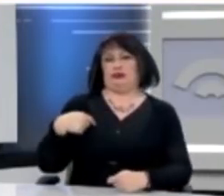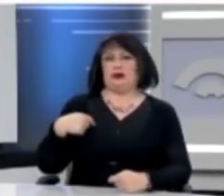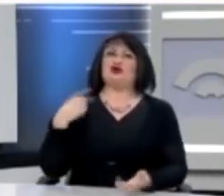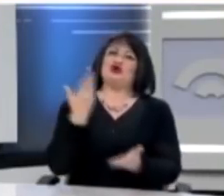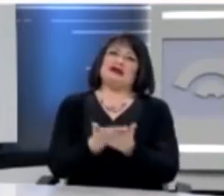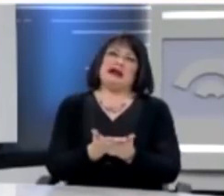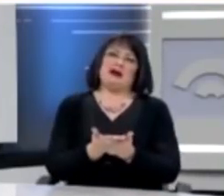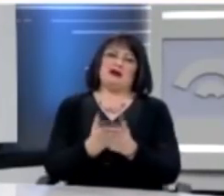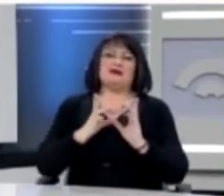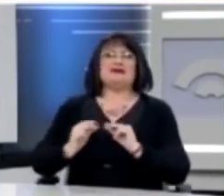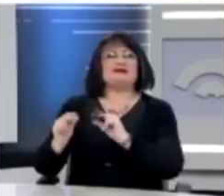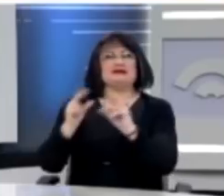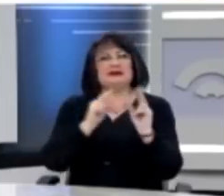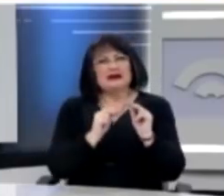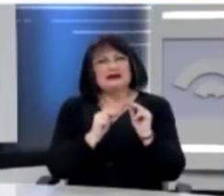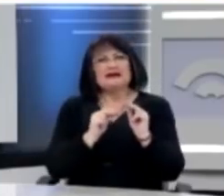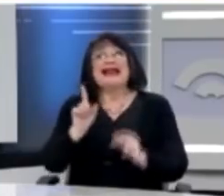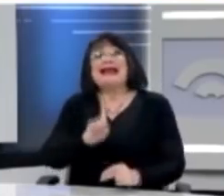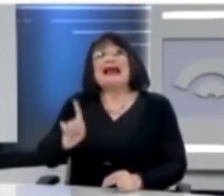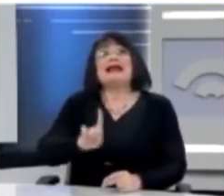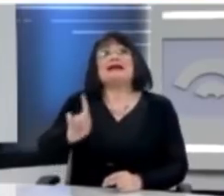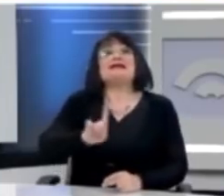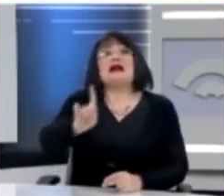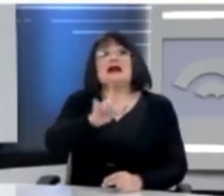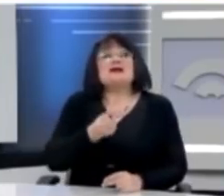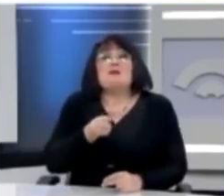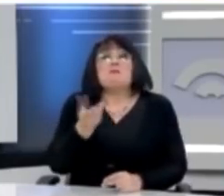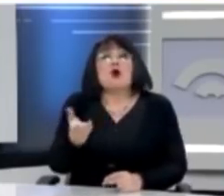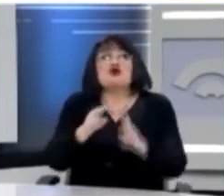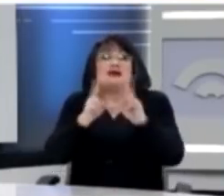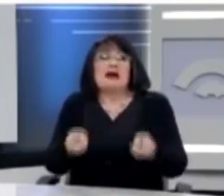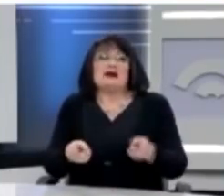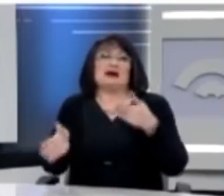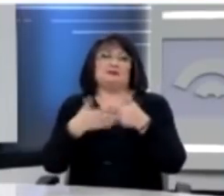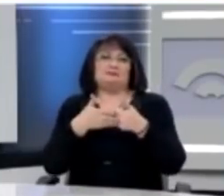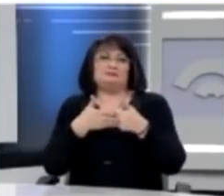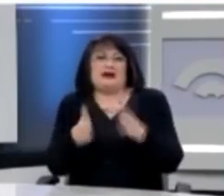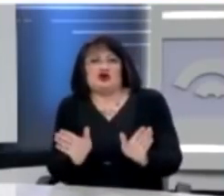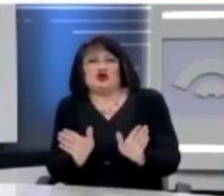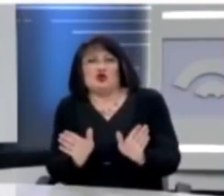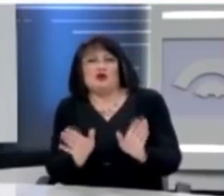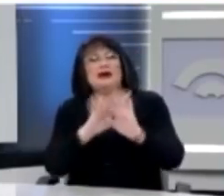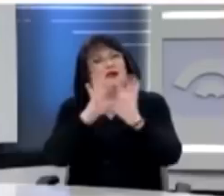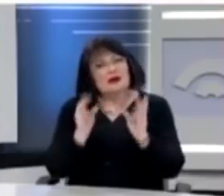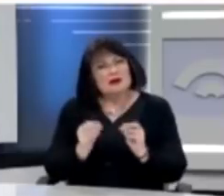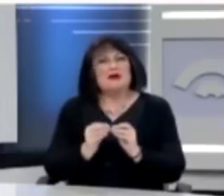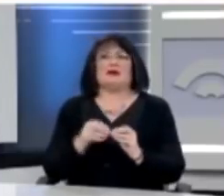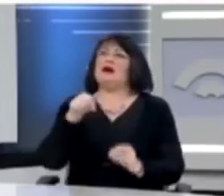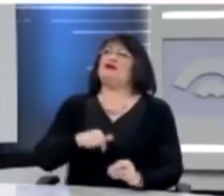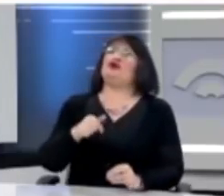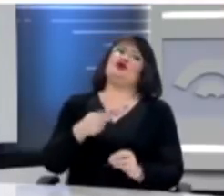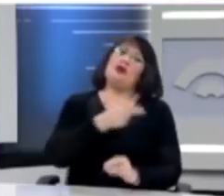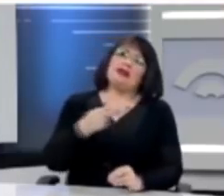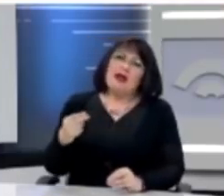συζήτηση γύρω από τον αριθμό των Κυριακών που θα έμεναν τα καταστήματα κλειστά άνοιγε συνολικά το